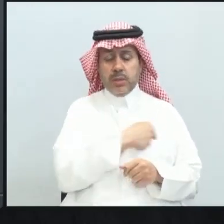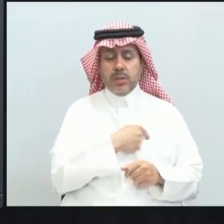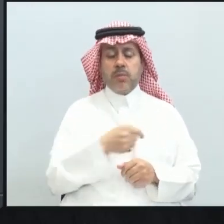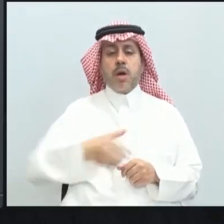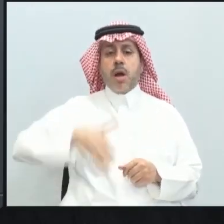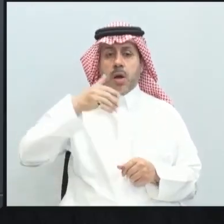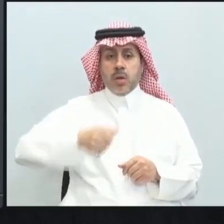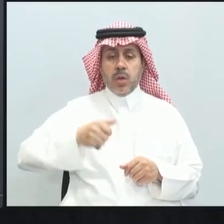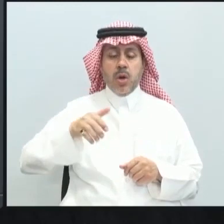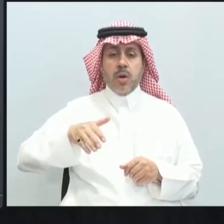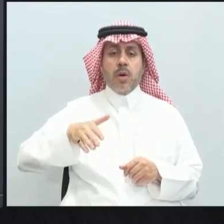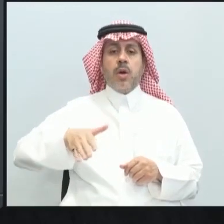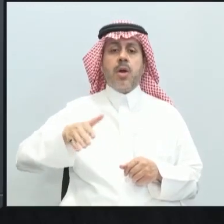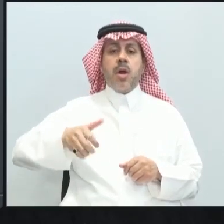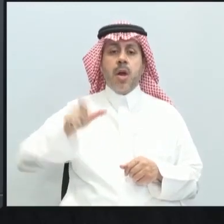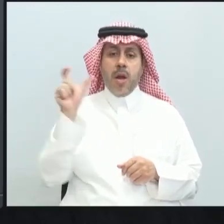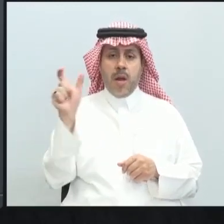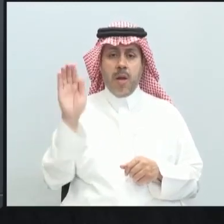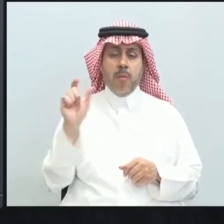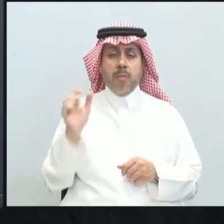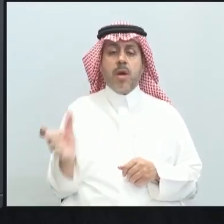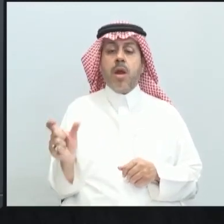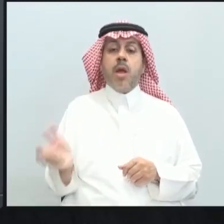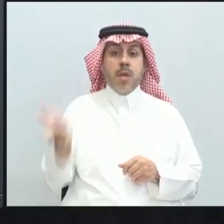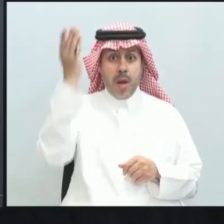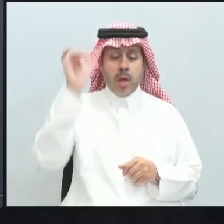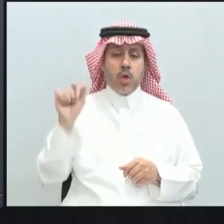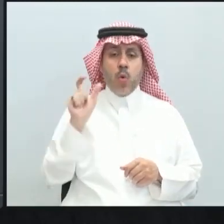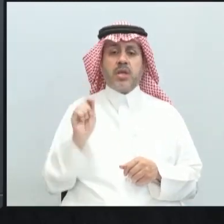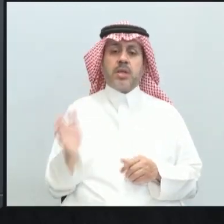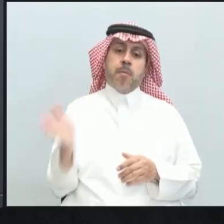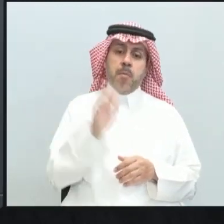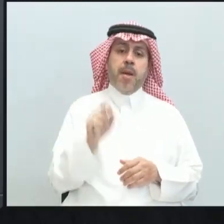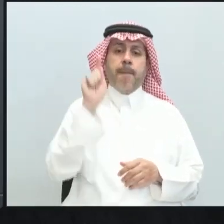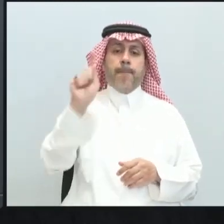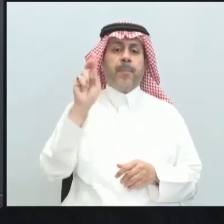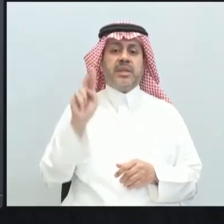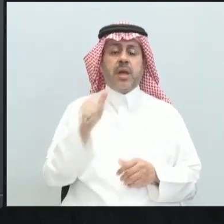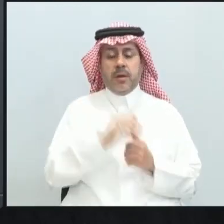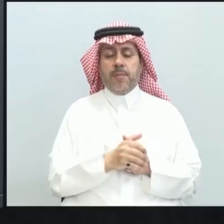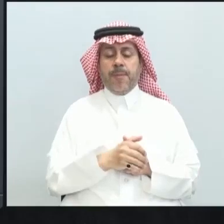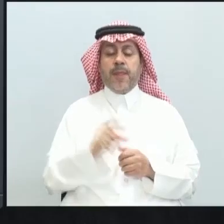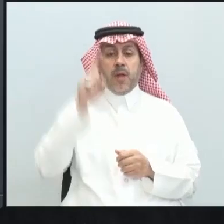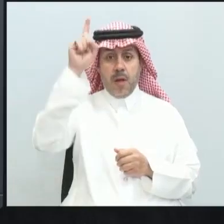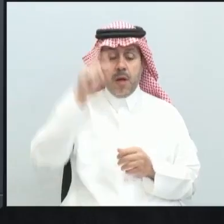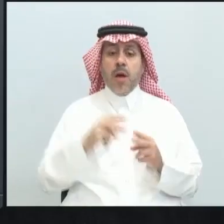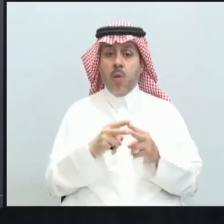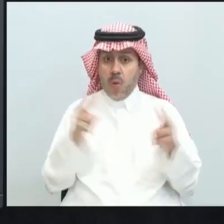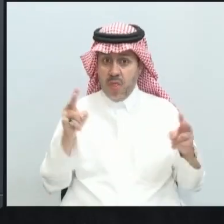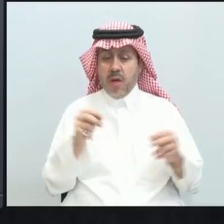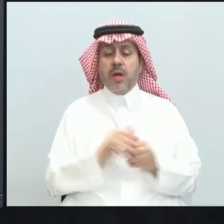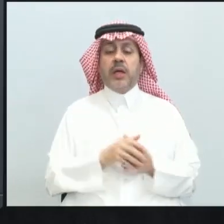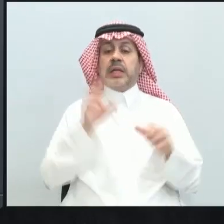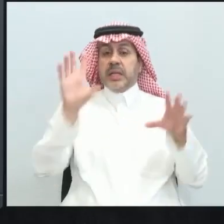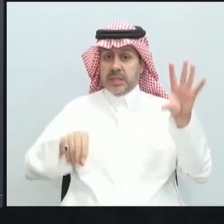الله يونس ابن متى عليه السلام حيث ان الله تعالى ذكر اسمه بل ذكر شيئا من قصته مع